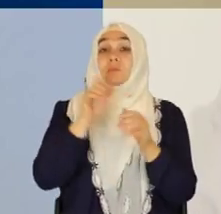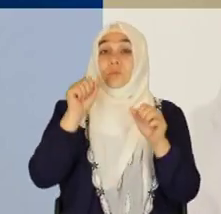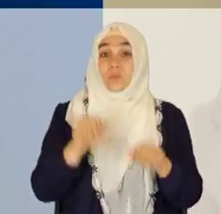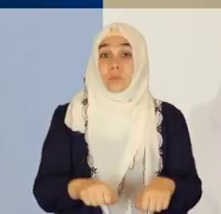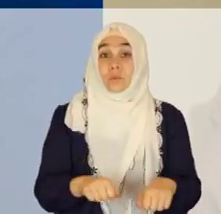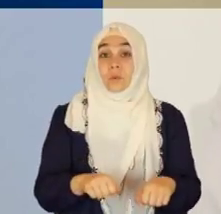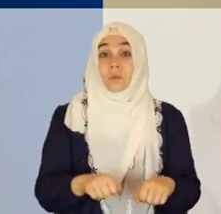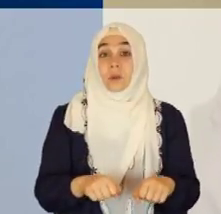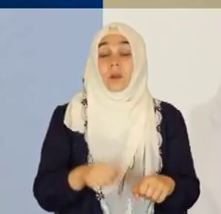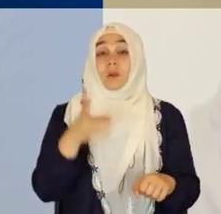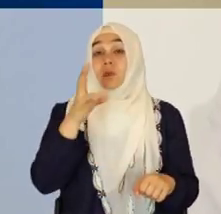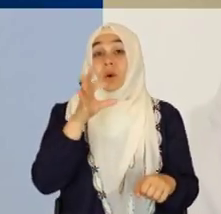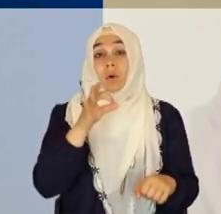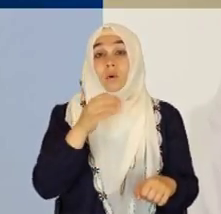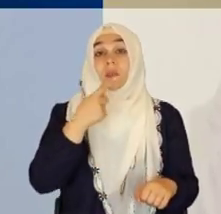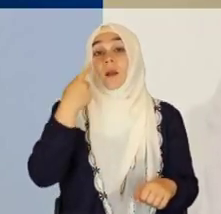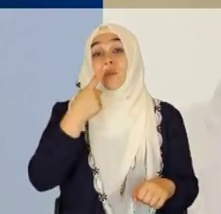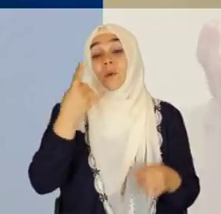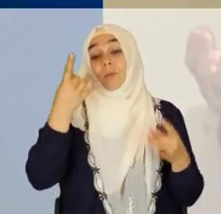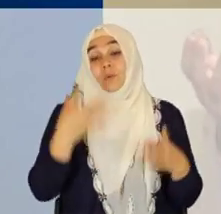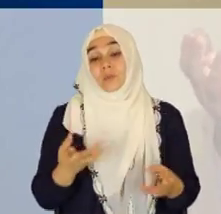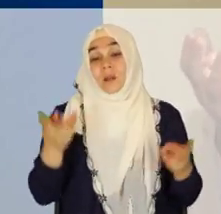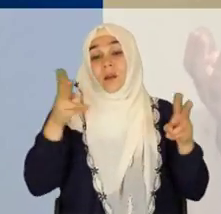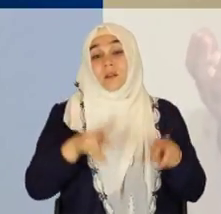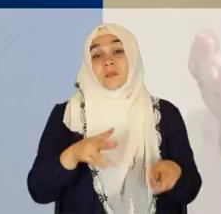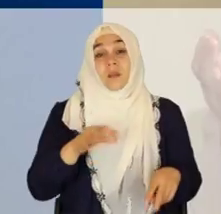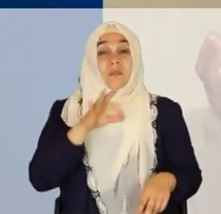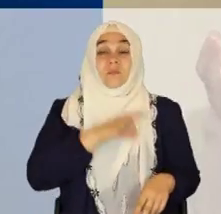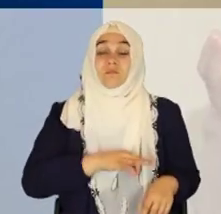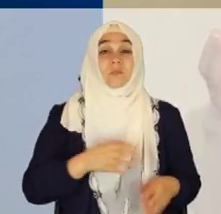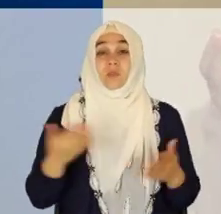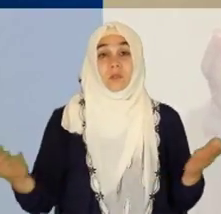mumkin. Lekin shu gap gapligicha qolsa buni nima foydasi bor?